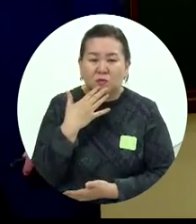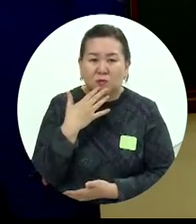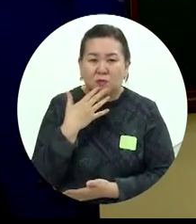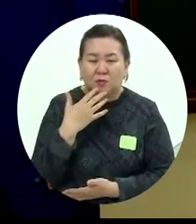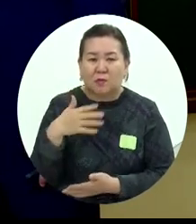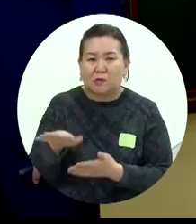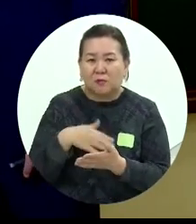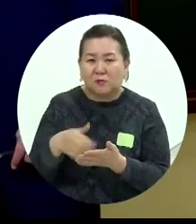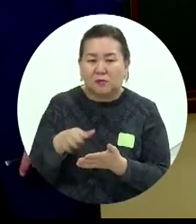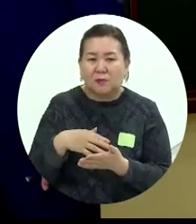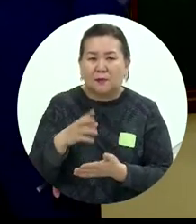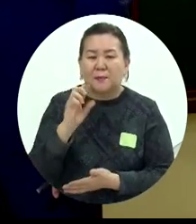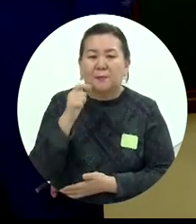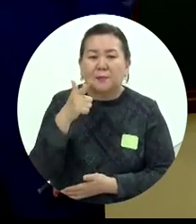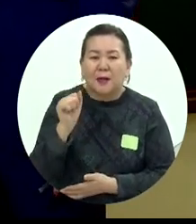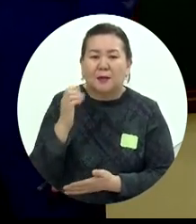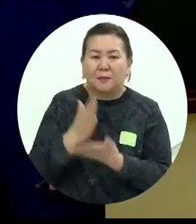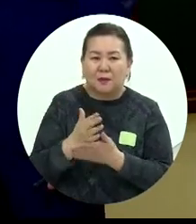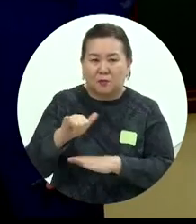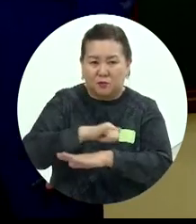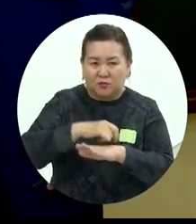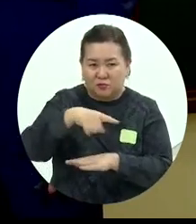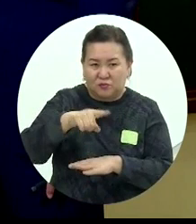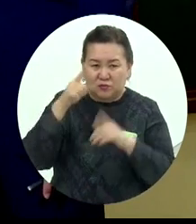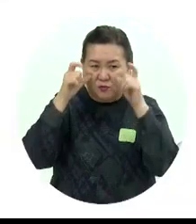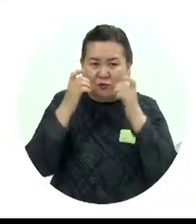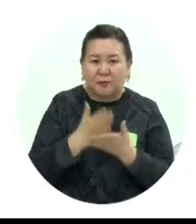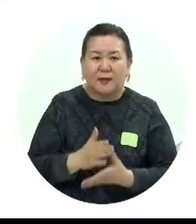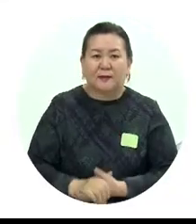бол усны бохирдол маш бага байгаа газруудыг харуулж байна.